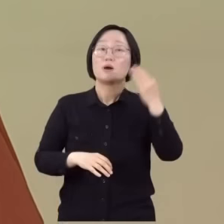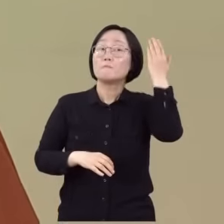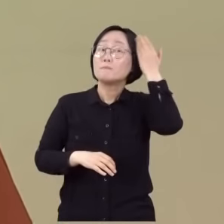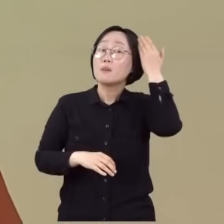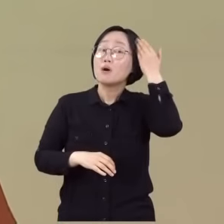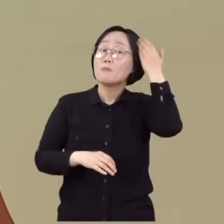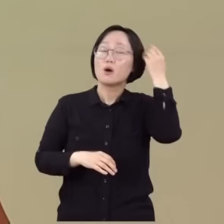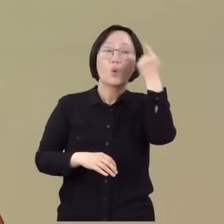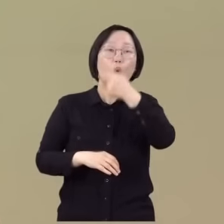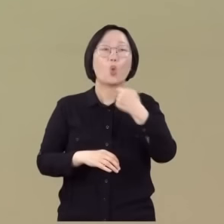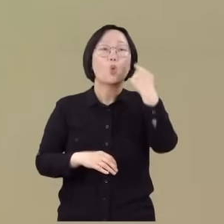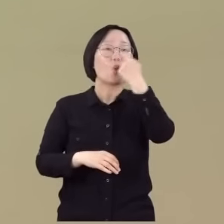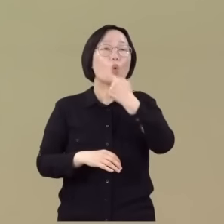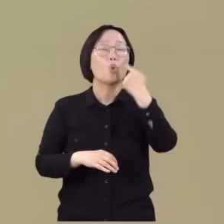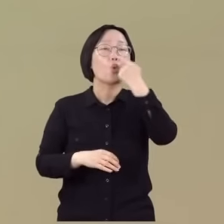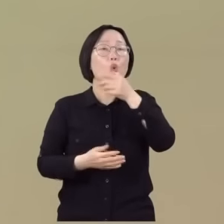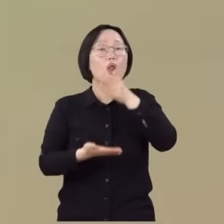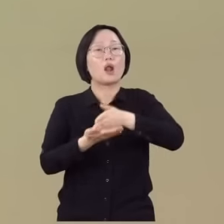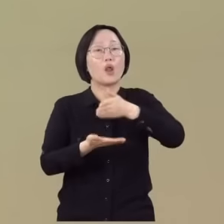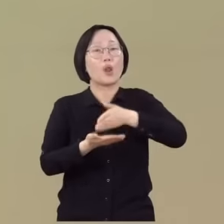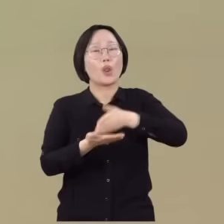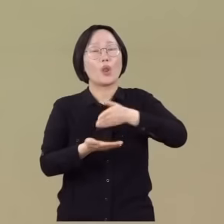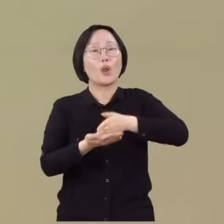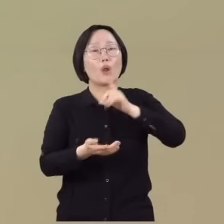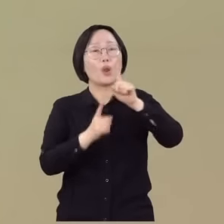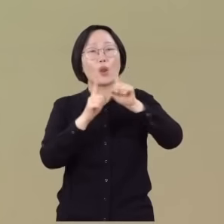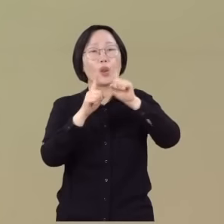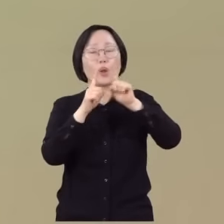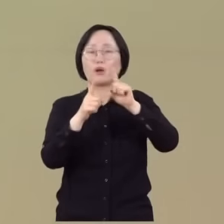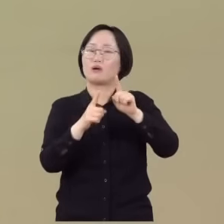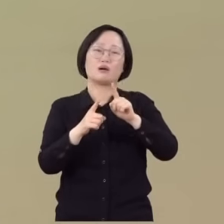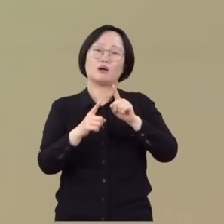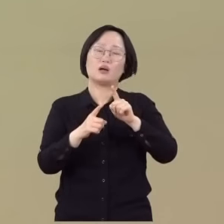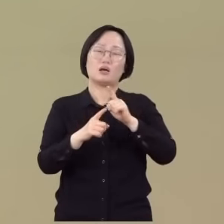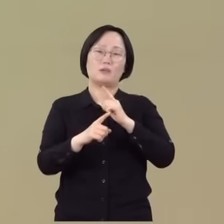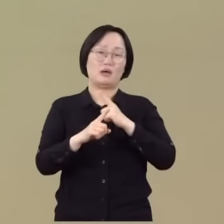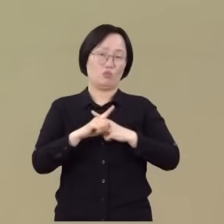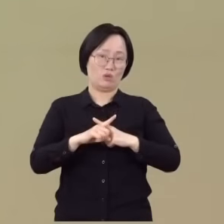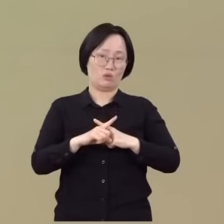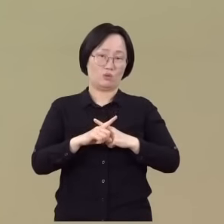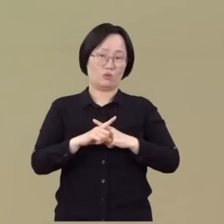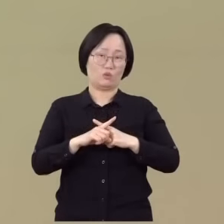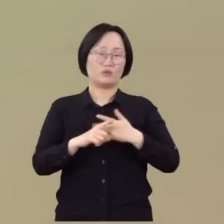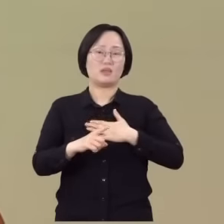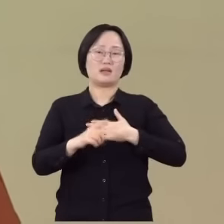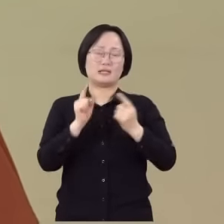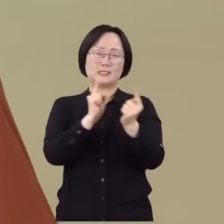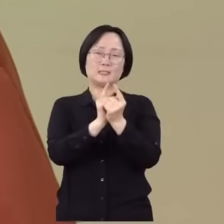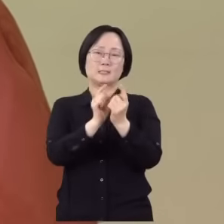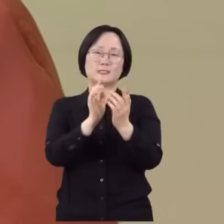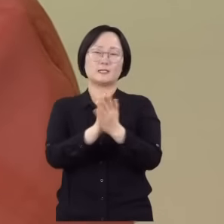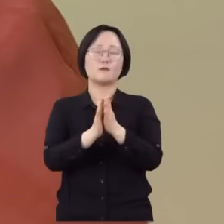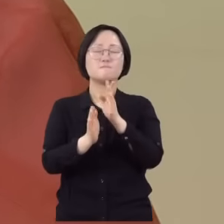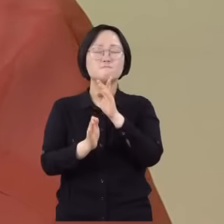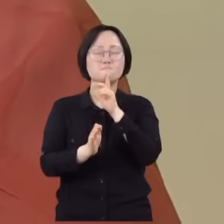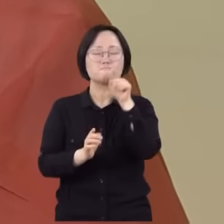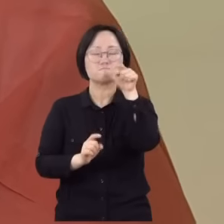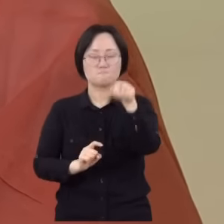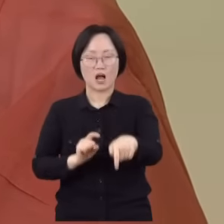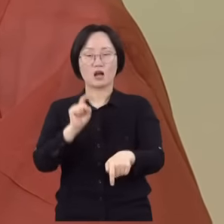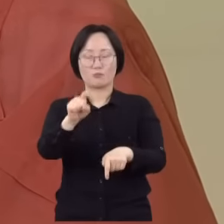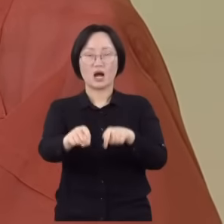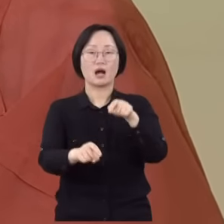입으로만 불교를 들어서는 니다 실천해라 체험해 맛을